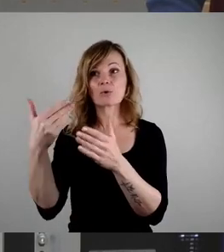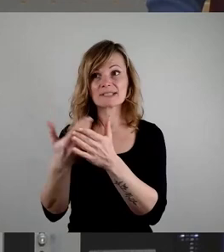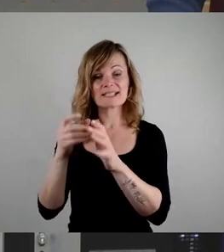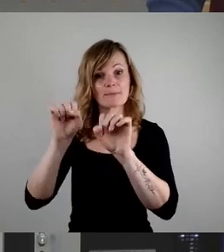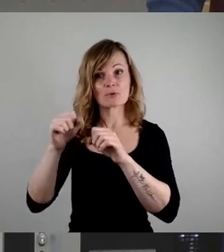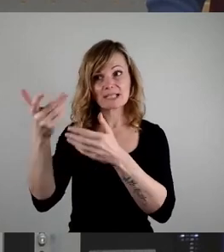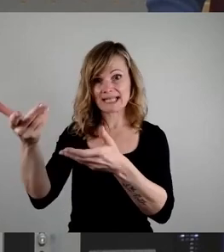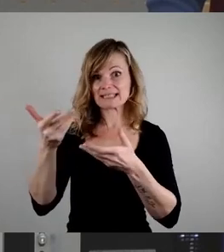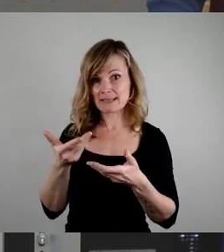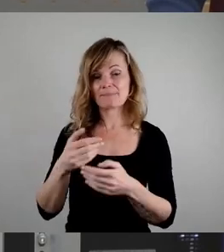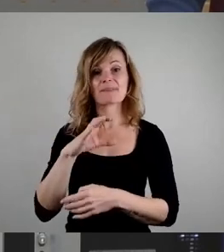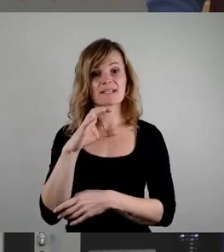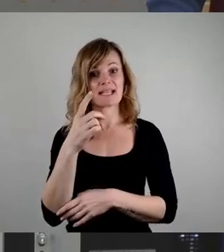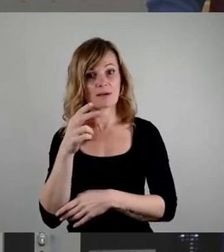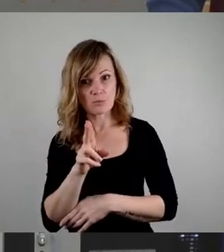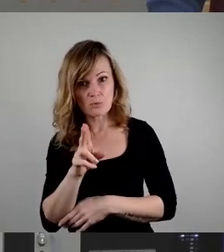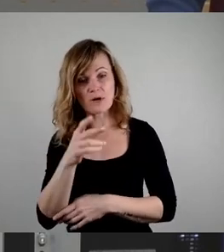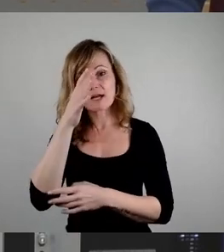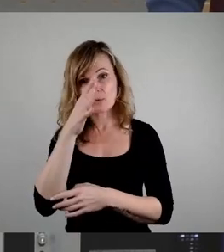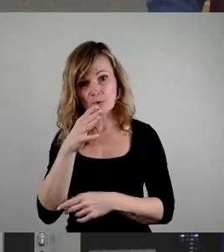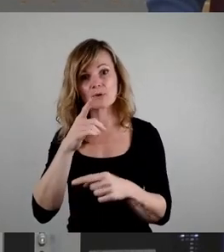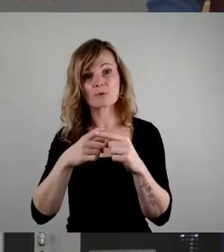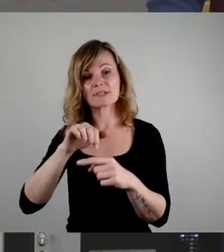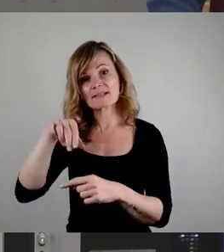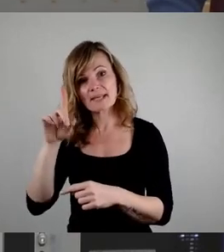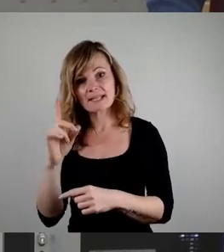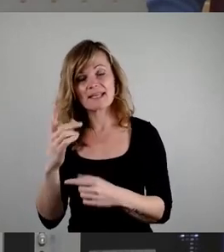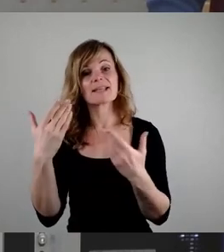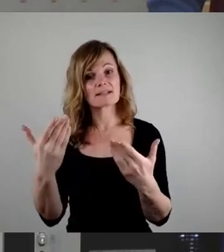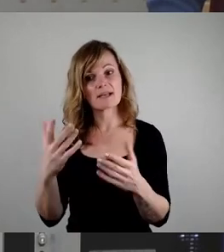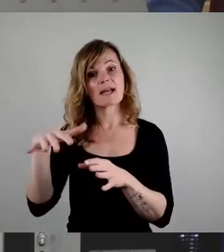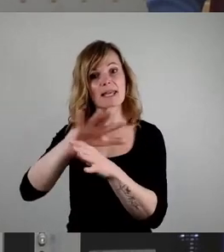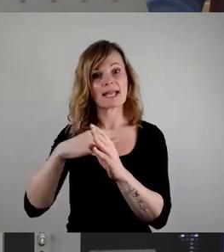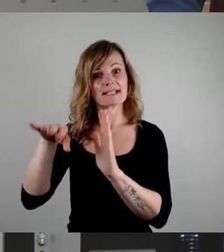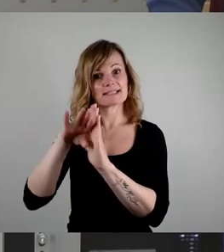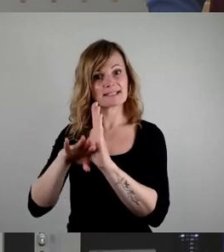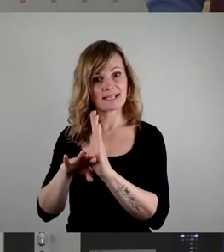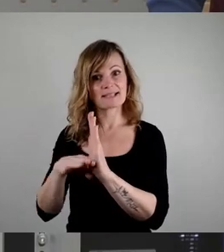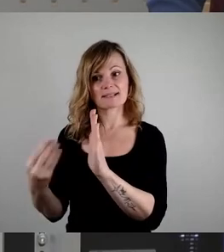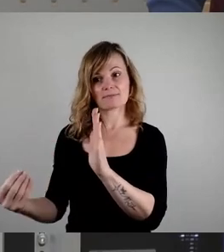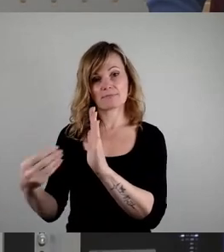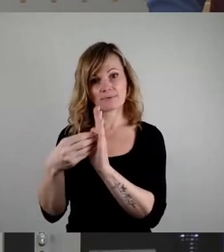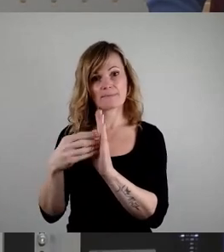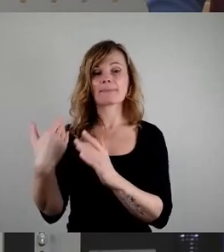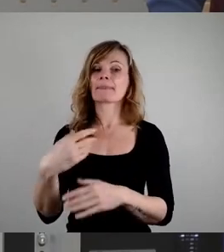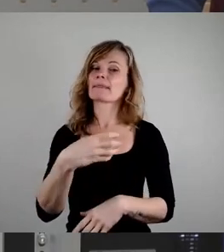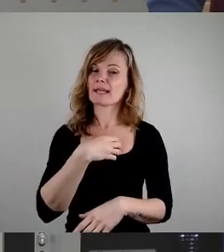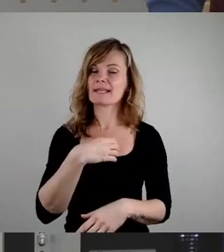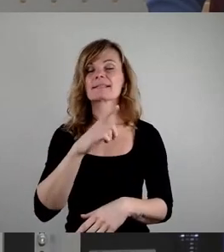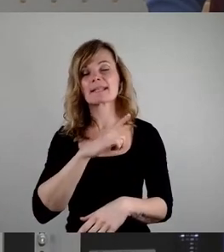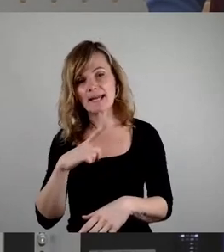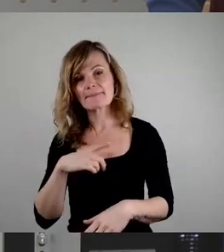CDU, Grüne und SPD haben per Landesgesetz Dresden und Leipzig, Chemnitz und den